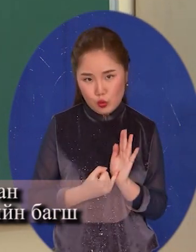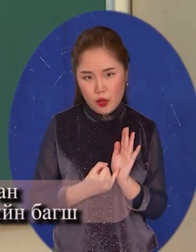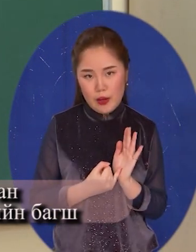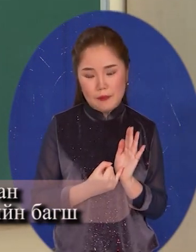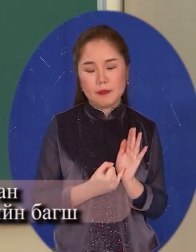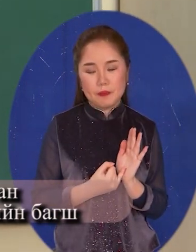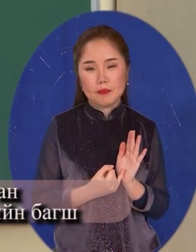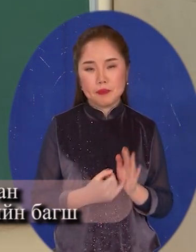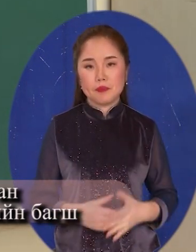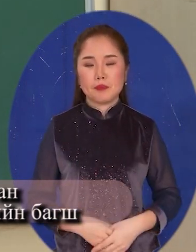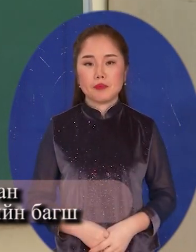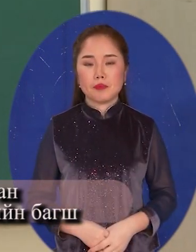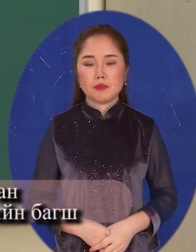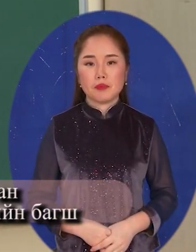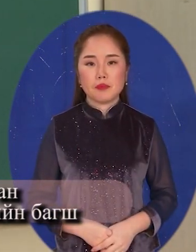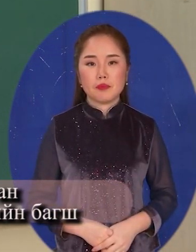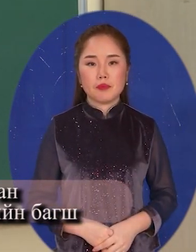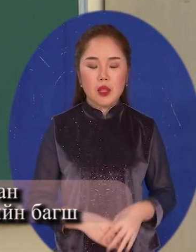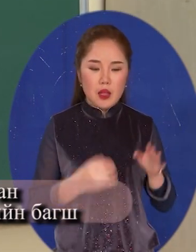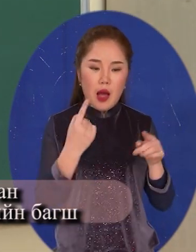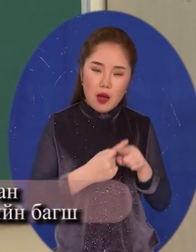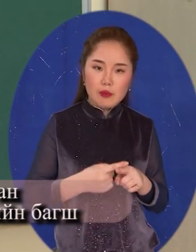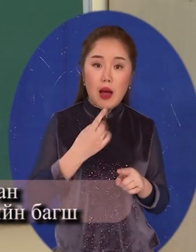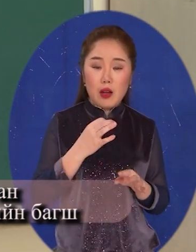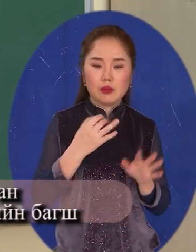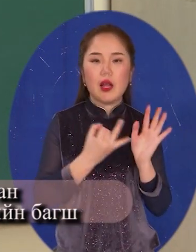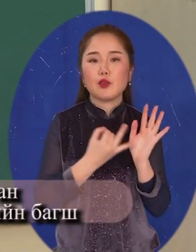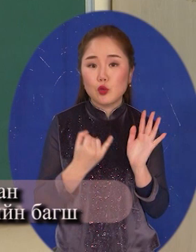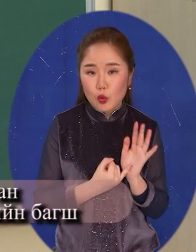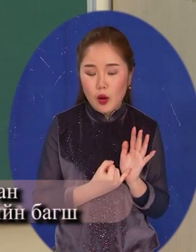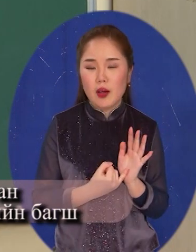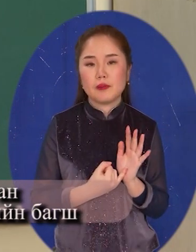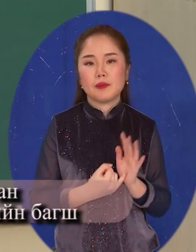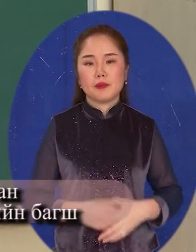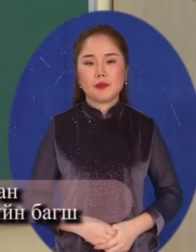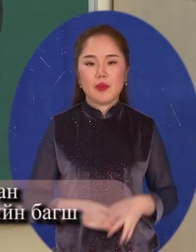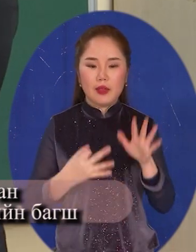56-ға 10-ды қосқанда неше шығады? 66 76